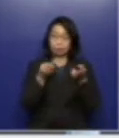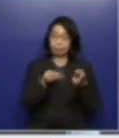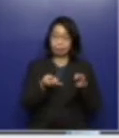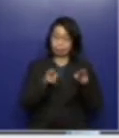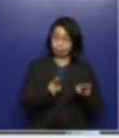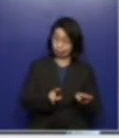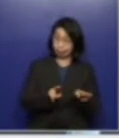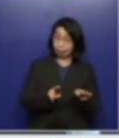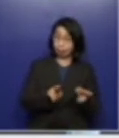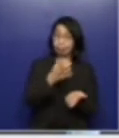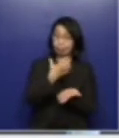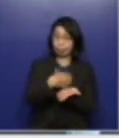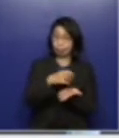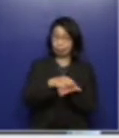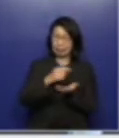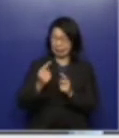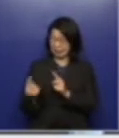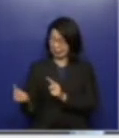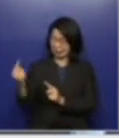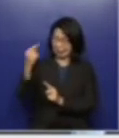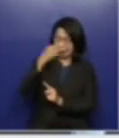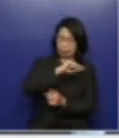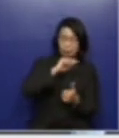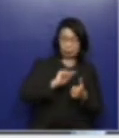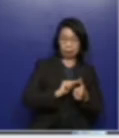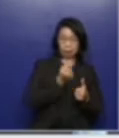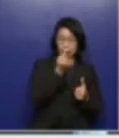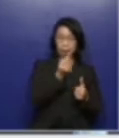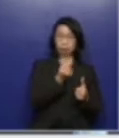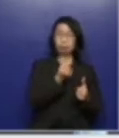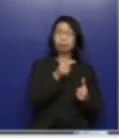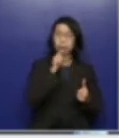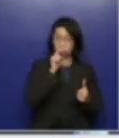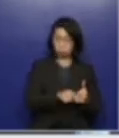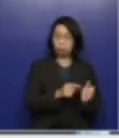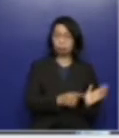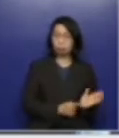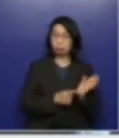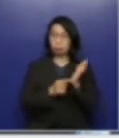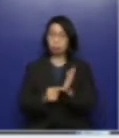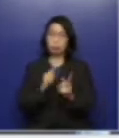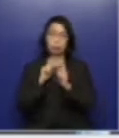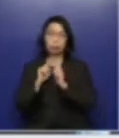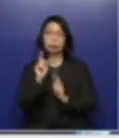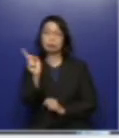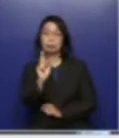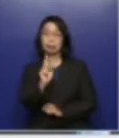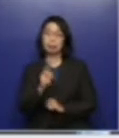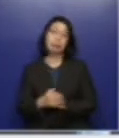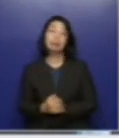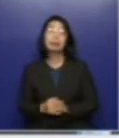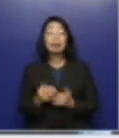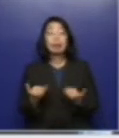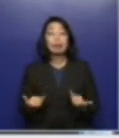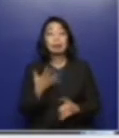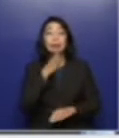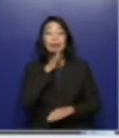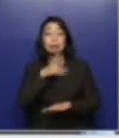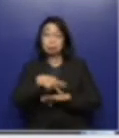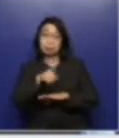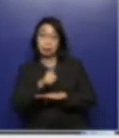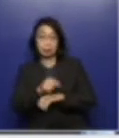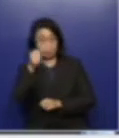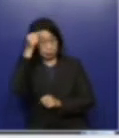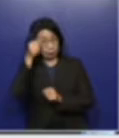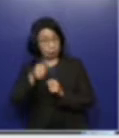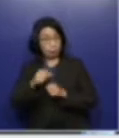ที่เป็นต้นเหตุจำเป็นที่จะต้องเสนอญัตติในเรื่องนี้ถ้าท่านประธานจำได้นะครับเมื่อวัน